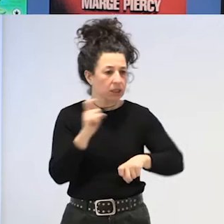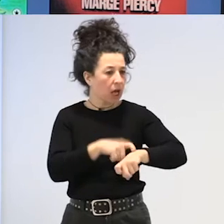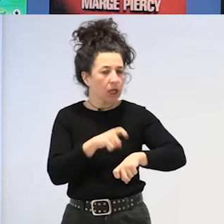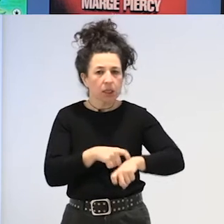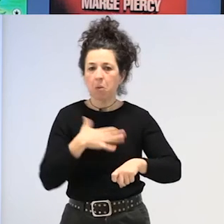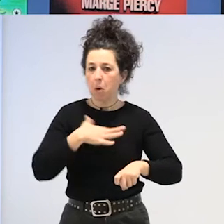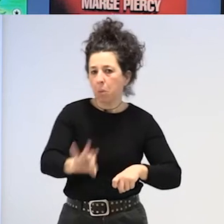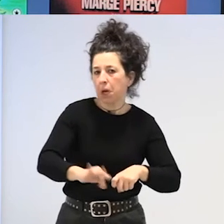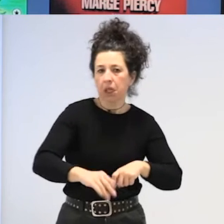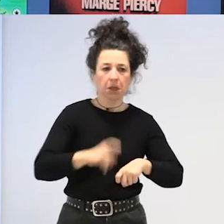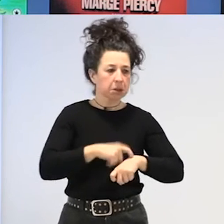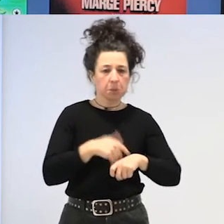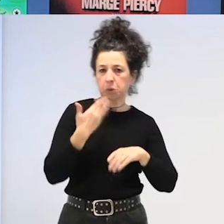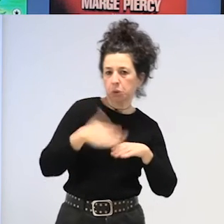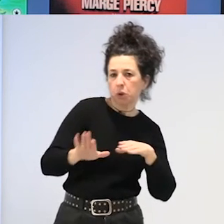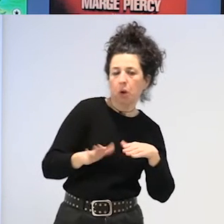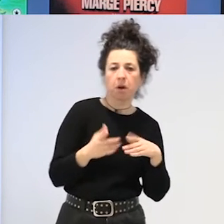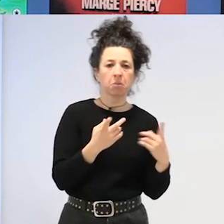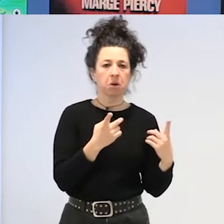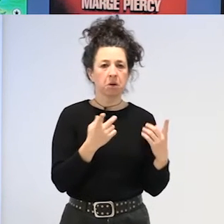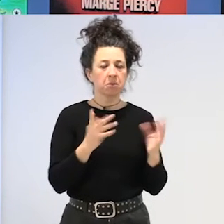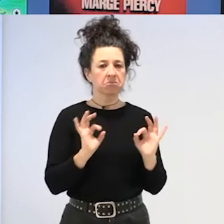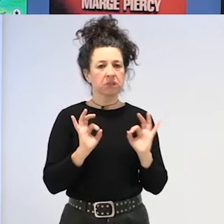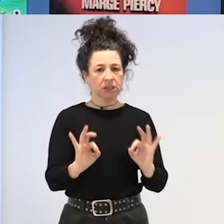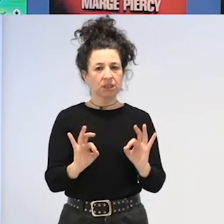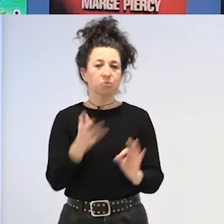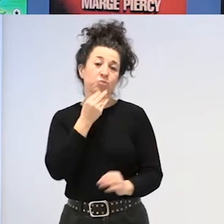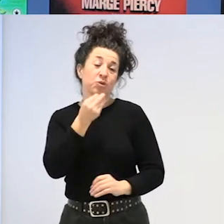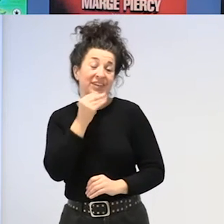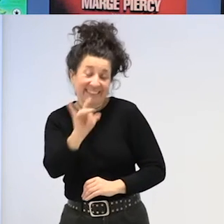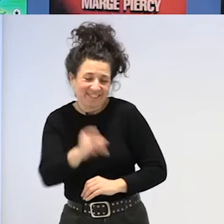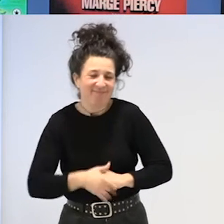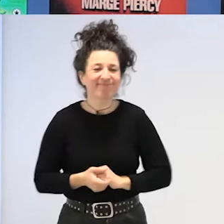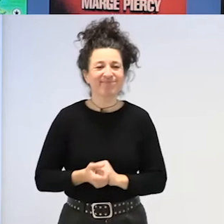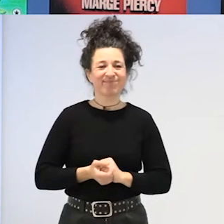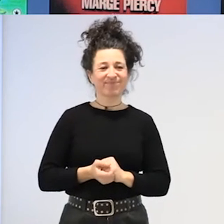eta bai, oso polita.